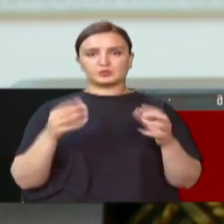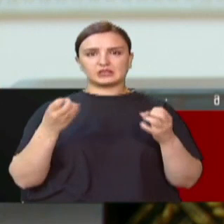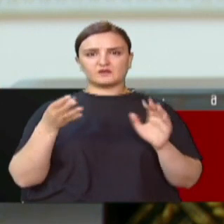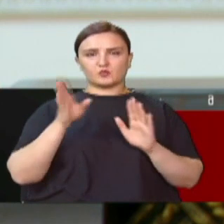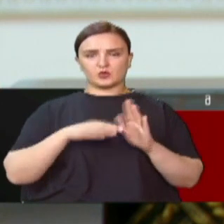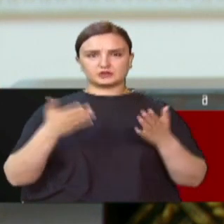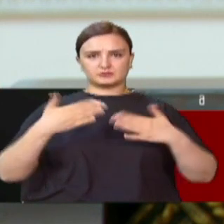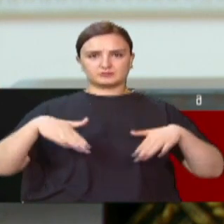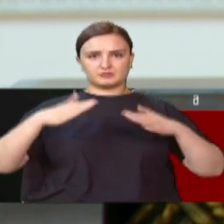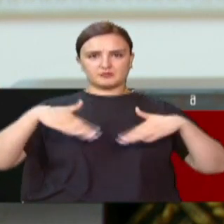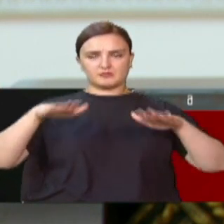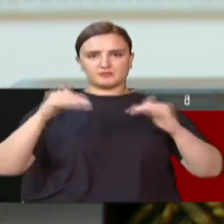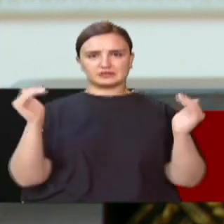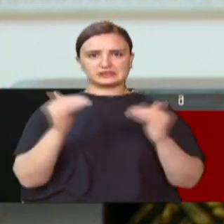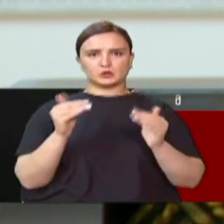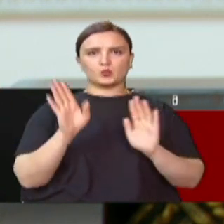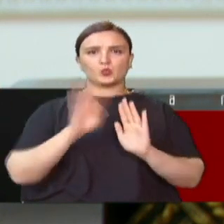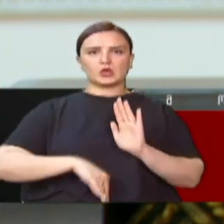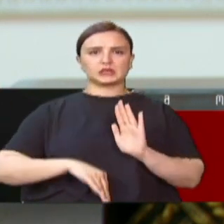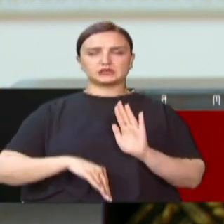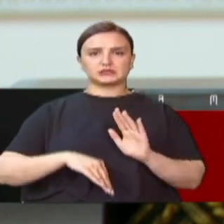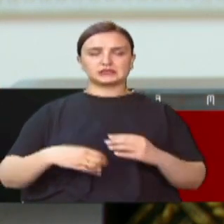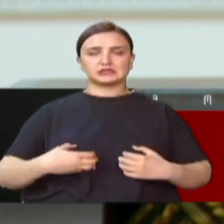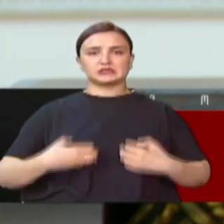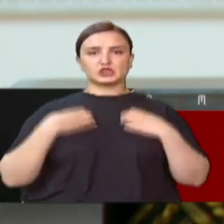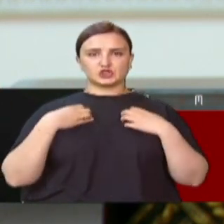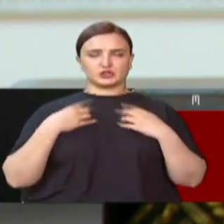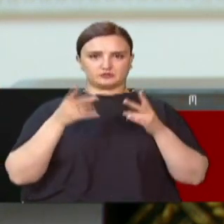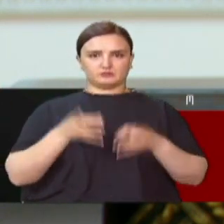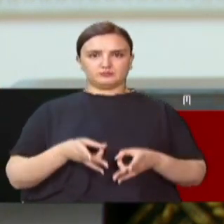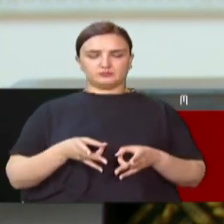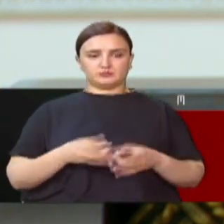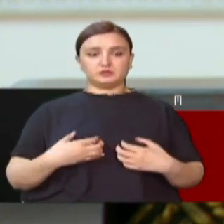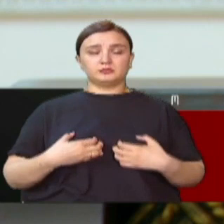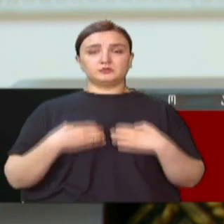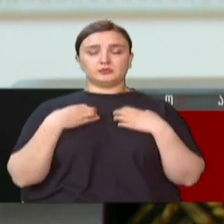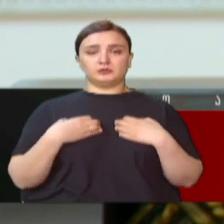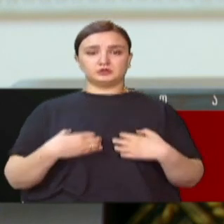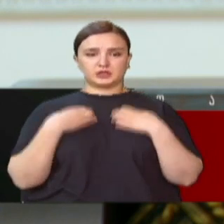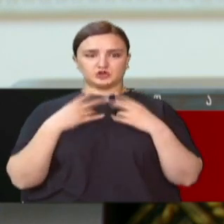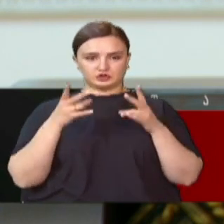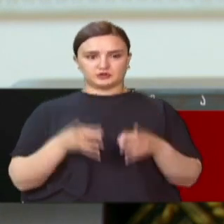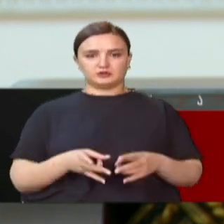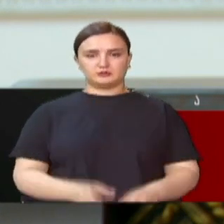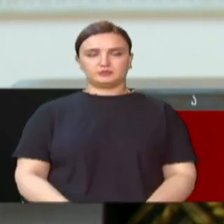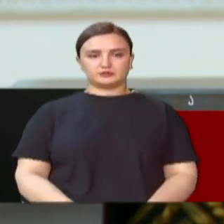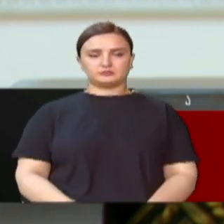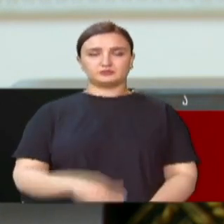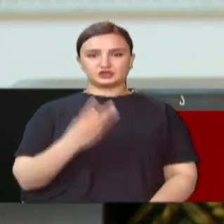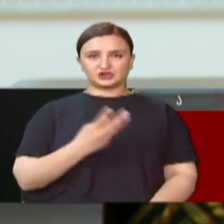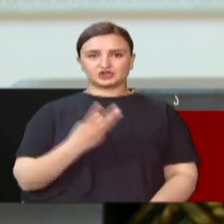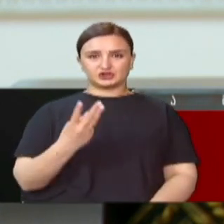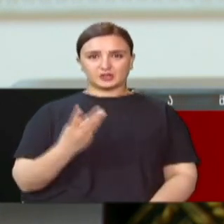და გადაყავს უფრო საშინელ და მახინჯ ნიშნულზე. Sașinul de mașină nici nu zice. Roța, șeșemul